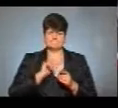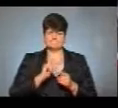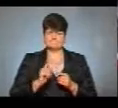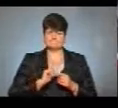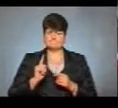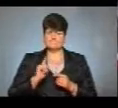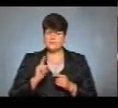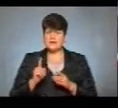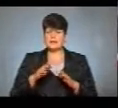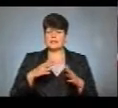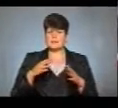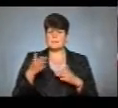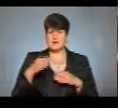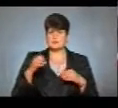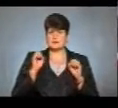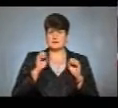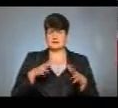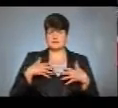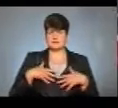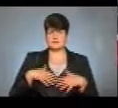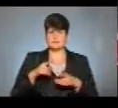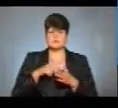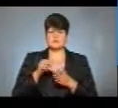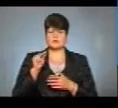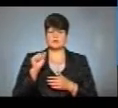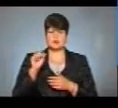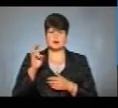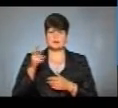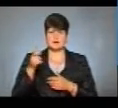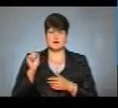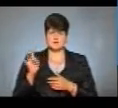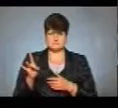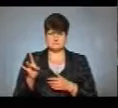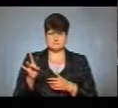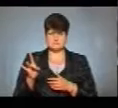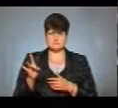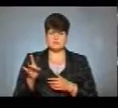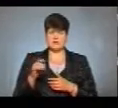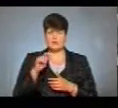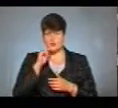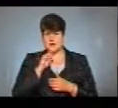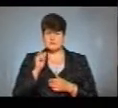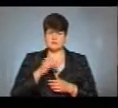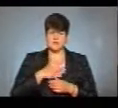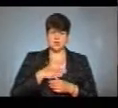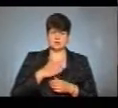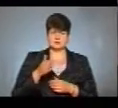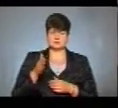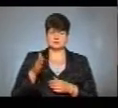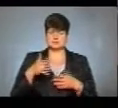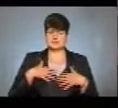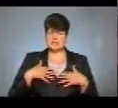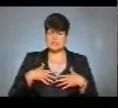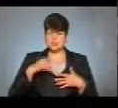переданий татарському населенню в місті Чанга. Прапор татарський, він їде, український, наш татарський. Український